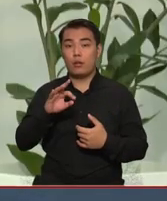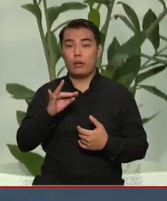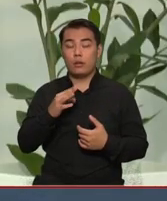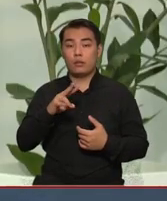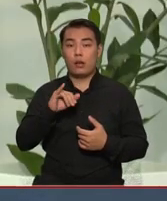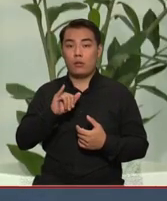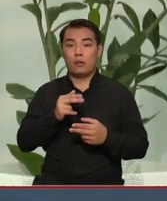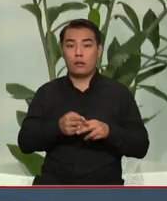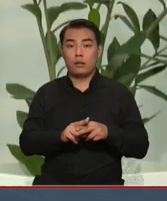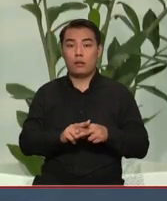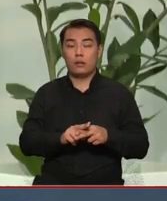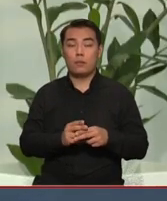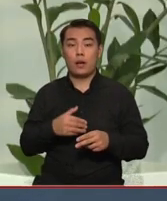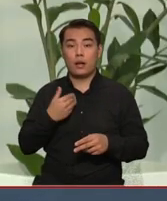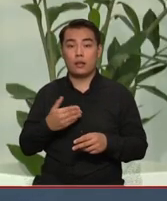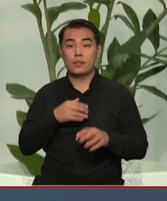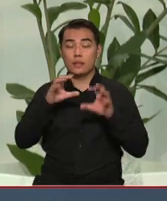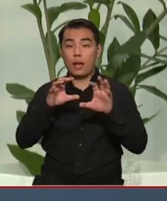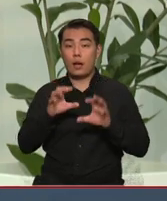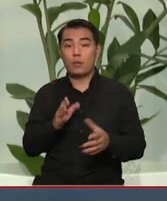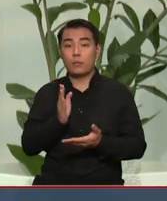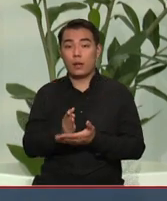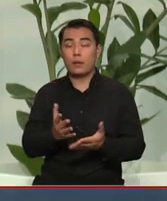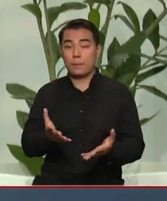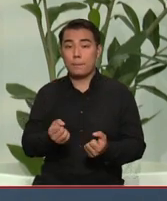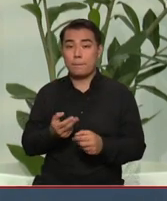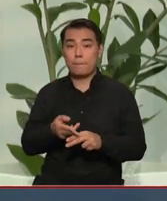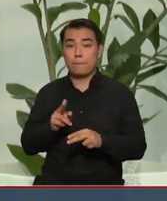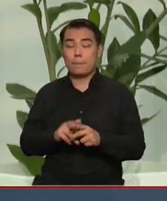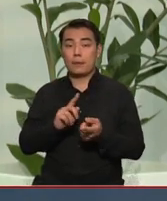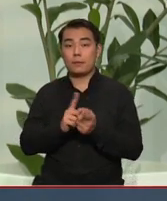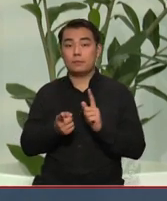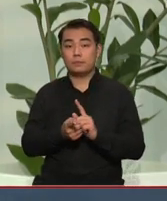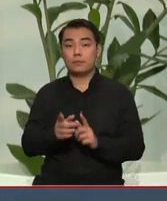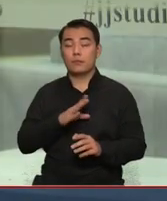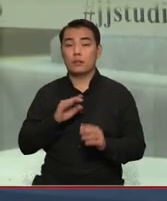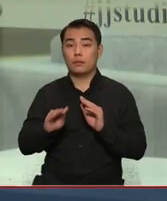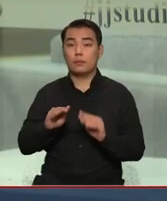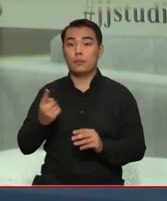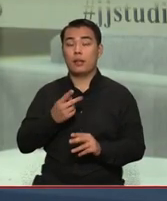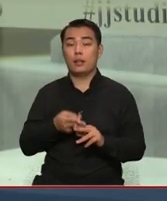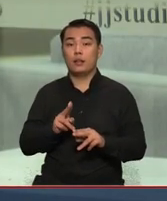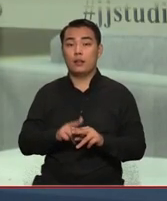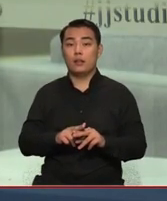жер қойнауын пайдаланушыларға арналған кодекс бар бізде. Соған өзгерістер енгізілді. Біріншіден бұл